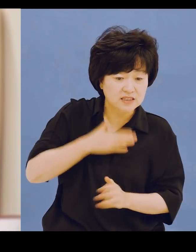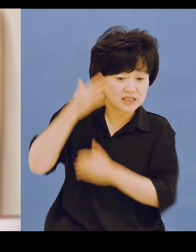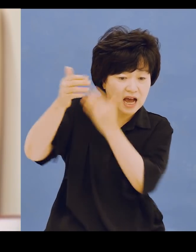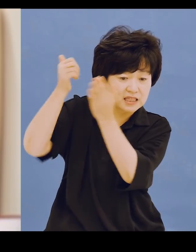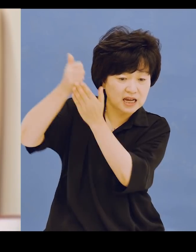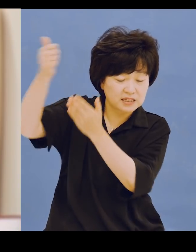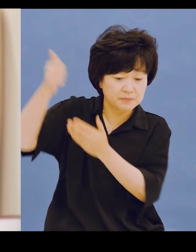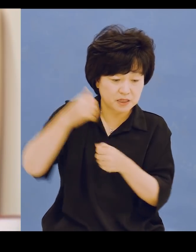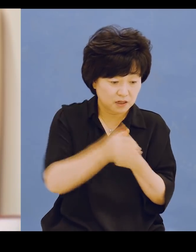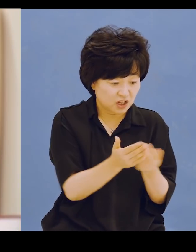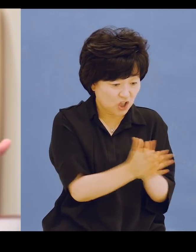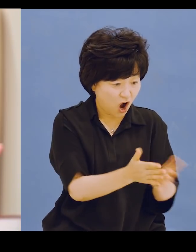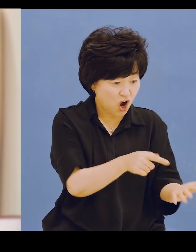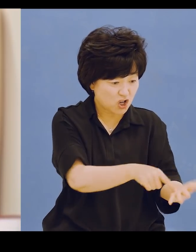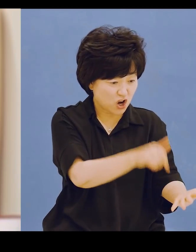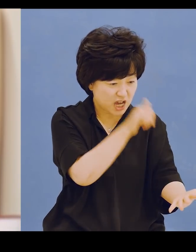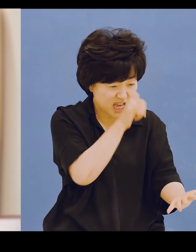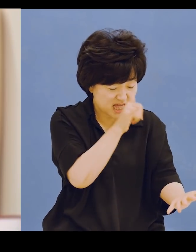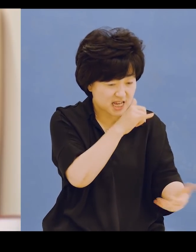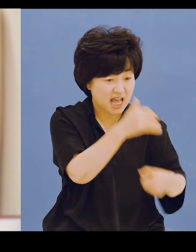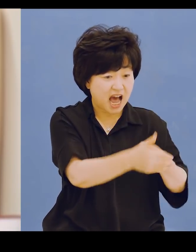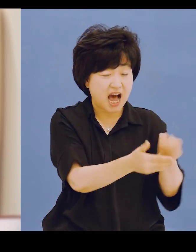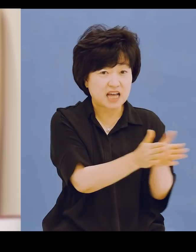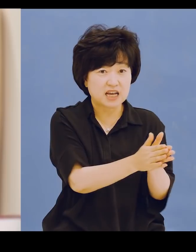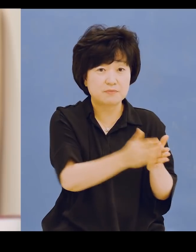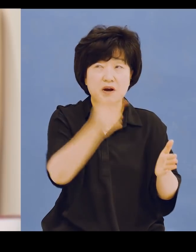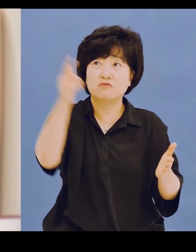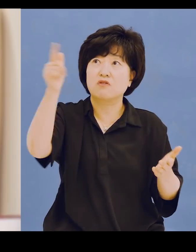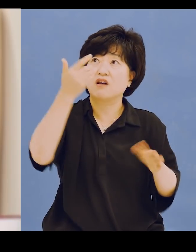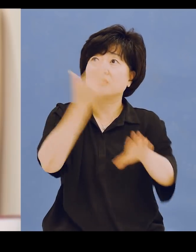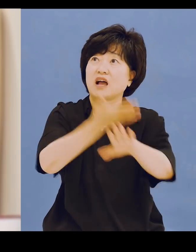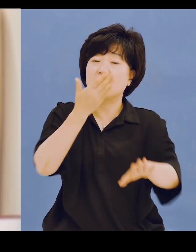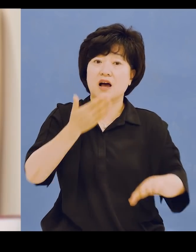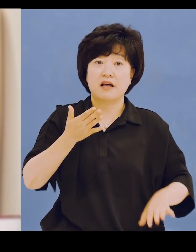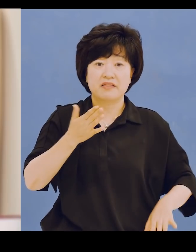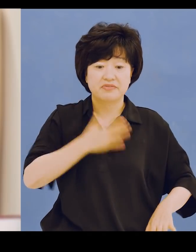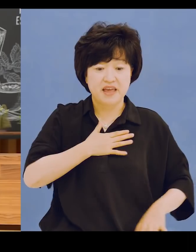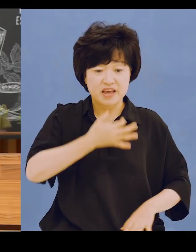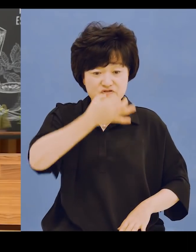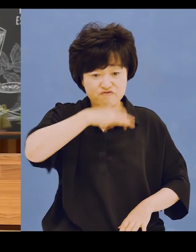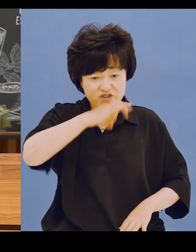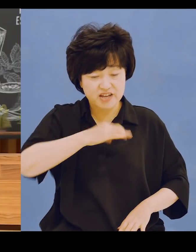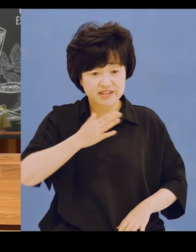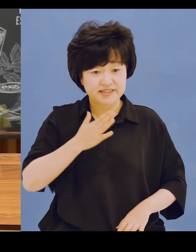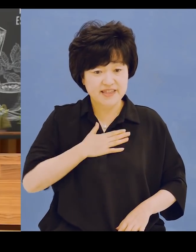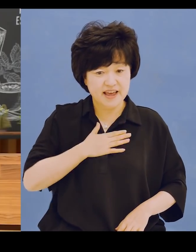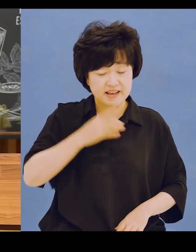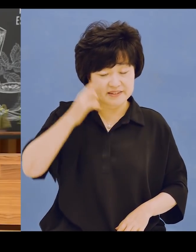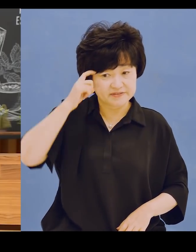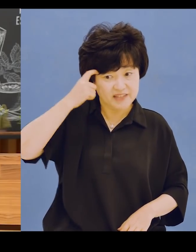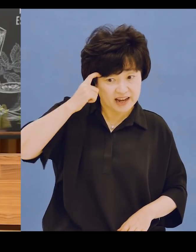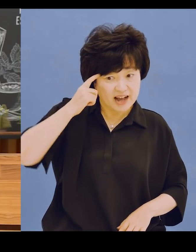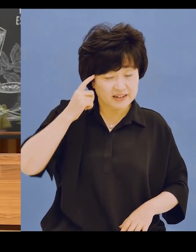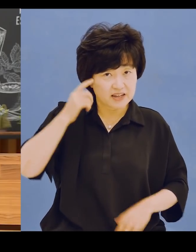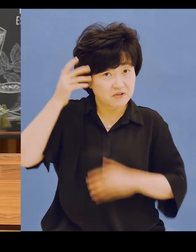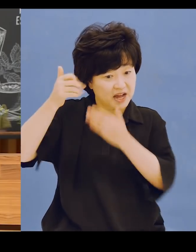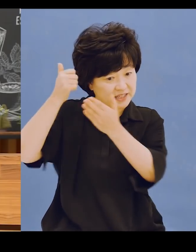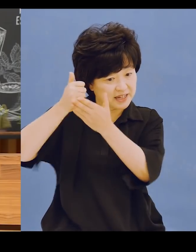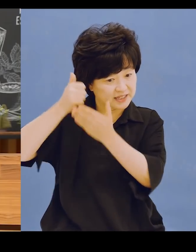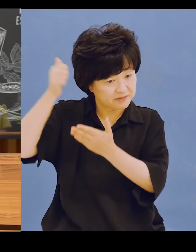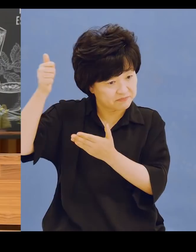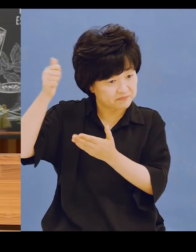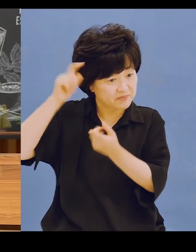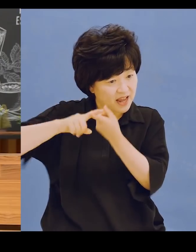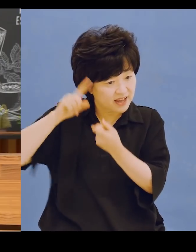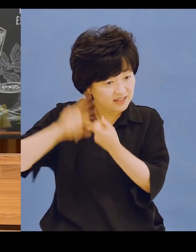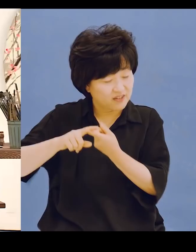된 거예요. 네, 나의 유익대로 만들어내요. 그래요. 하나님을. 그래서 그러잖아요. 각자